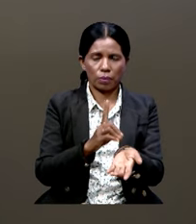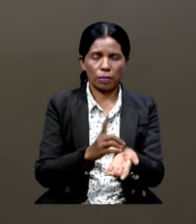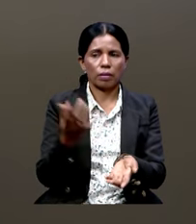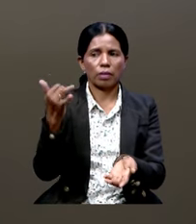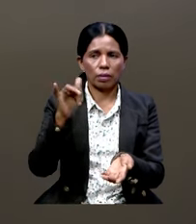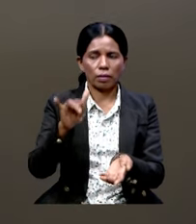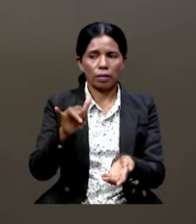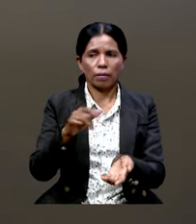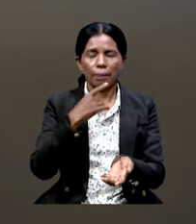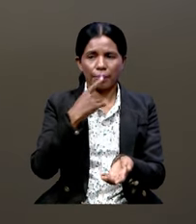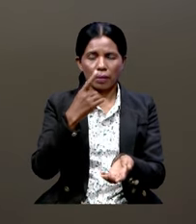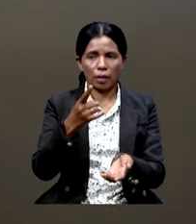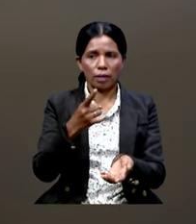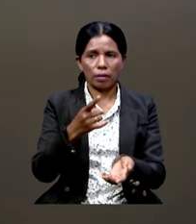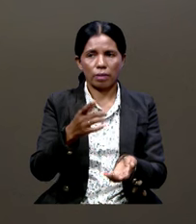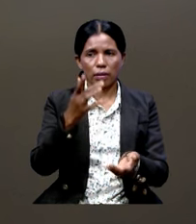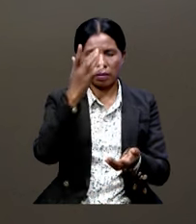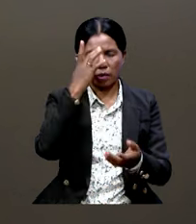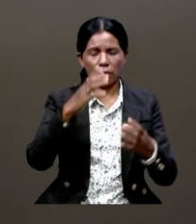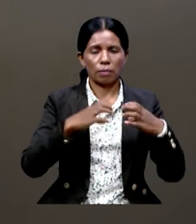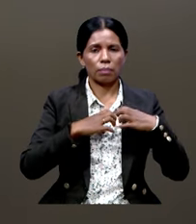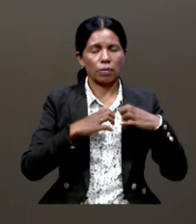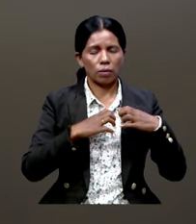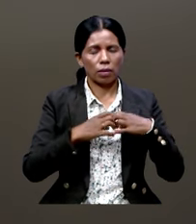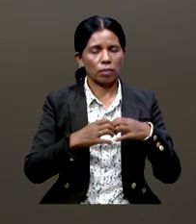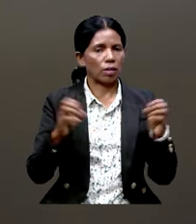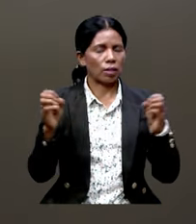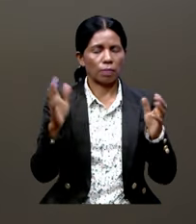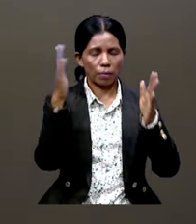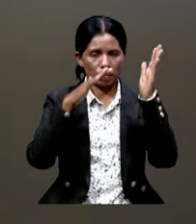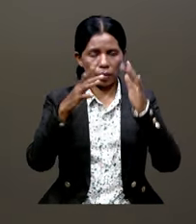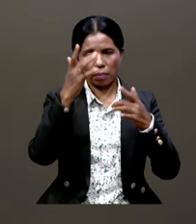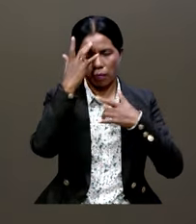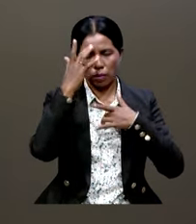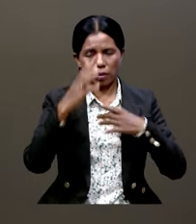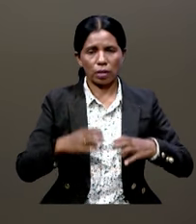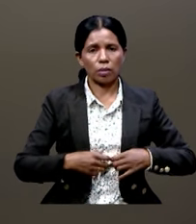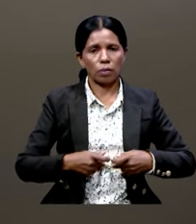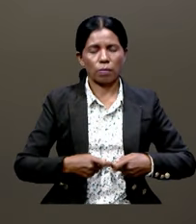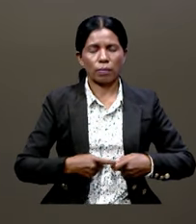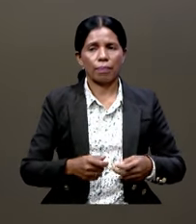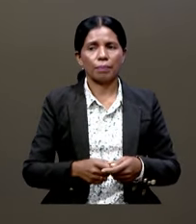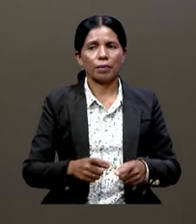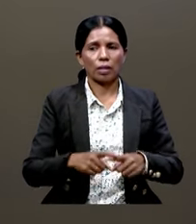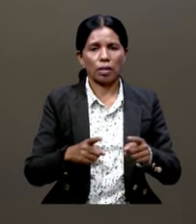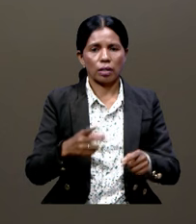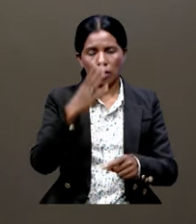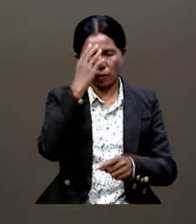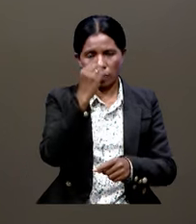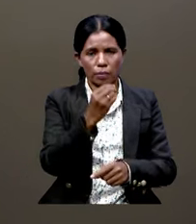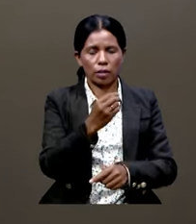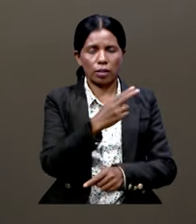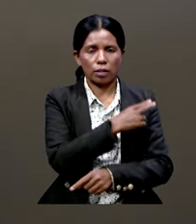Tes tu sero tu katanya kurasan lah problem. Maksudnya oh stomu makas. Mereka depois semana bayi semana beliau alat